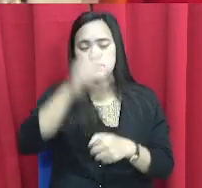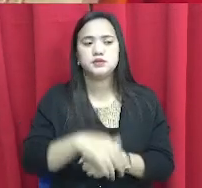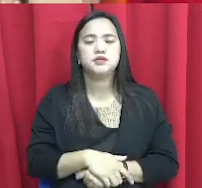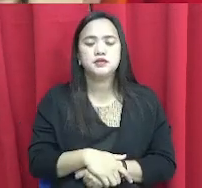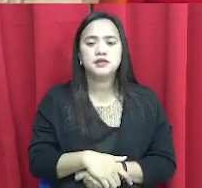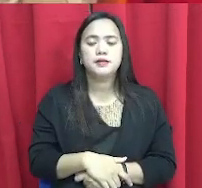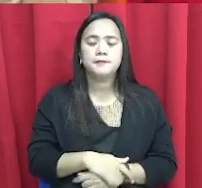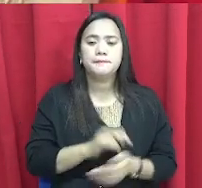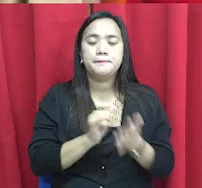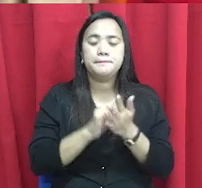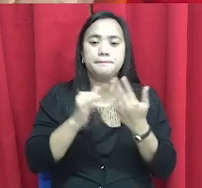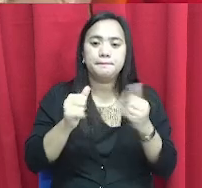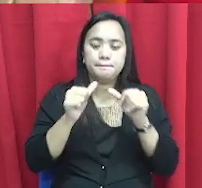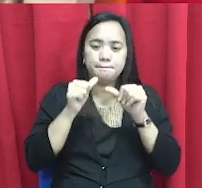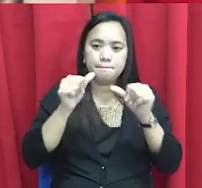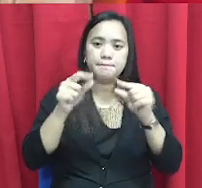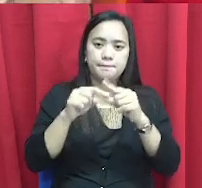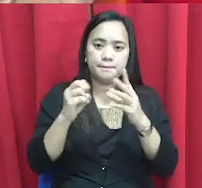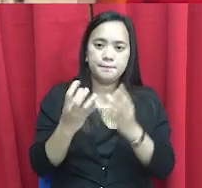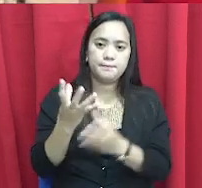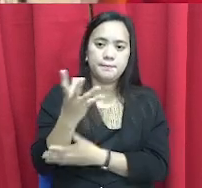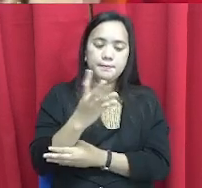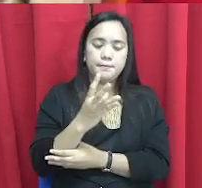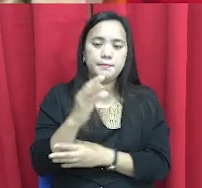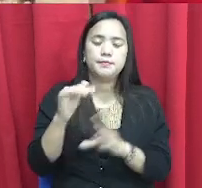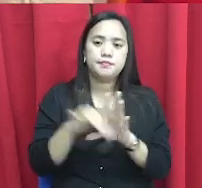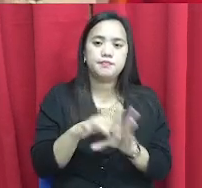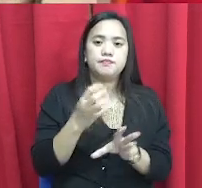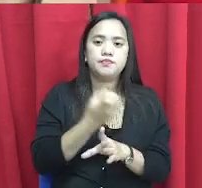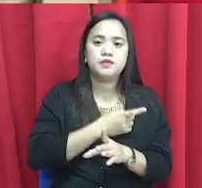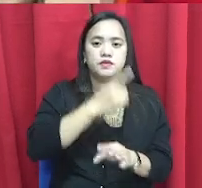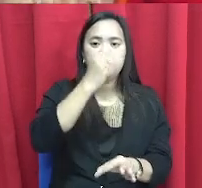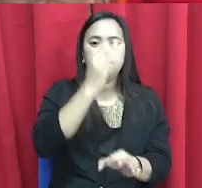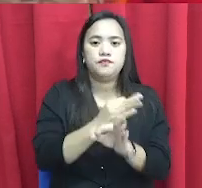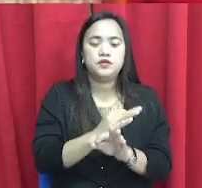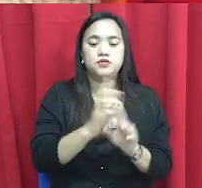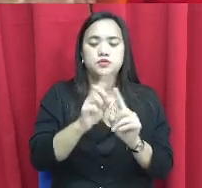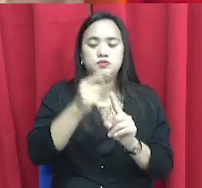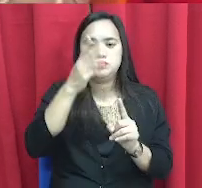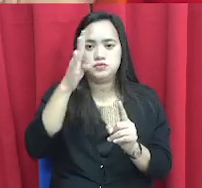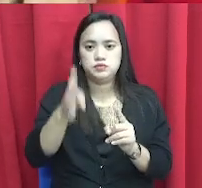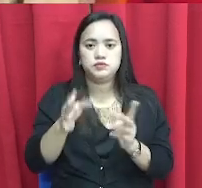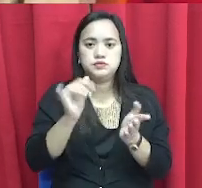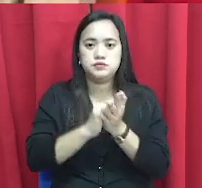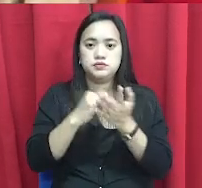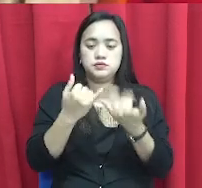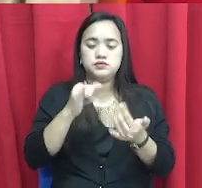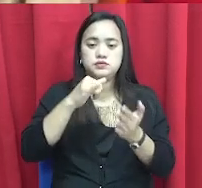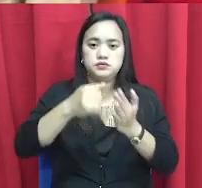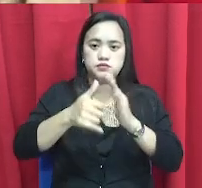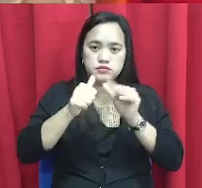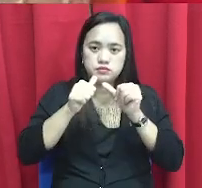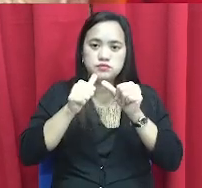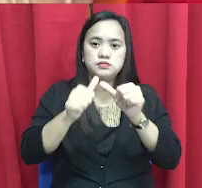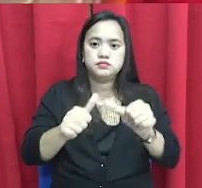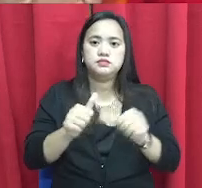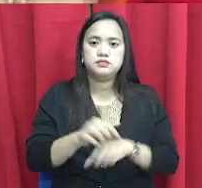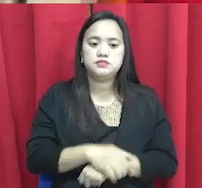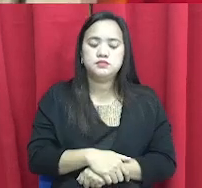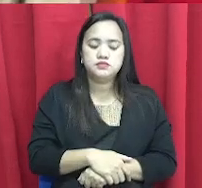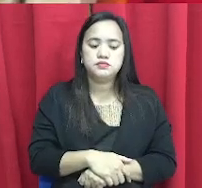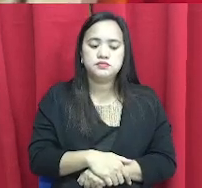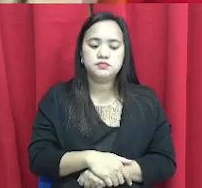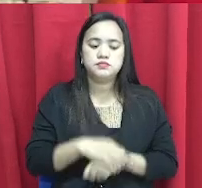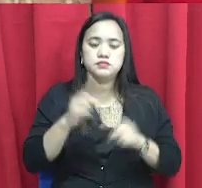patuloy tayong lumago sa ating pananampalataya sa Diyos patuloy na tumibay patuloy na